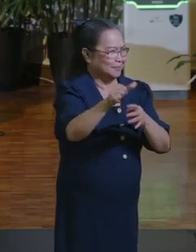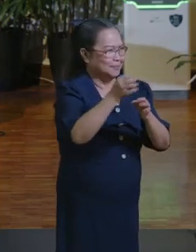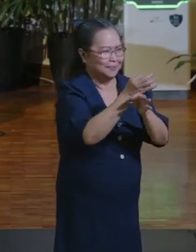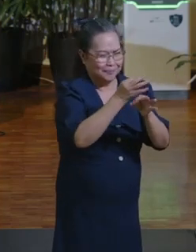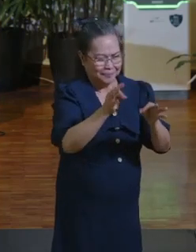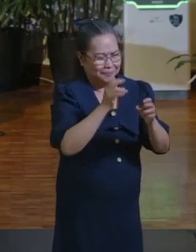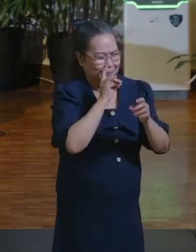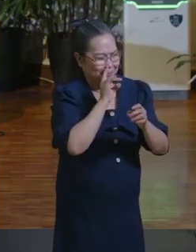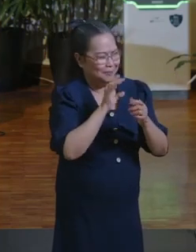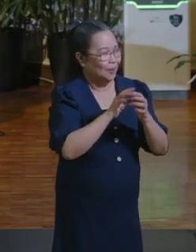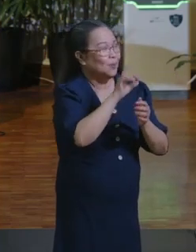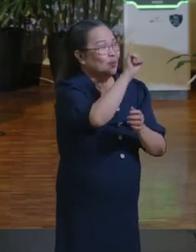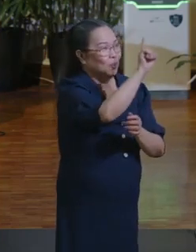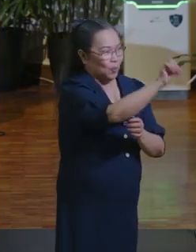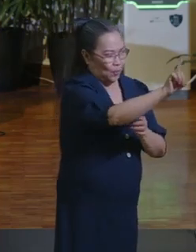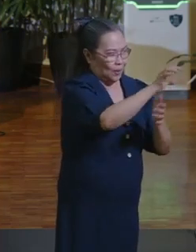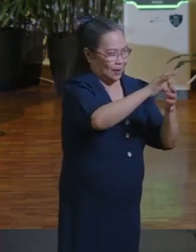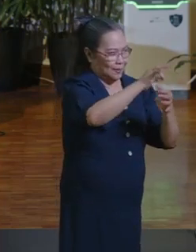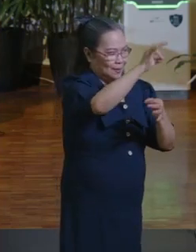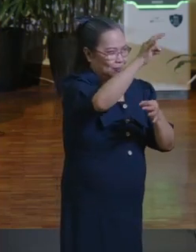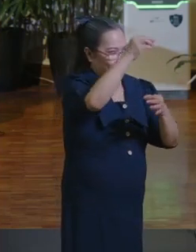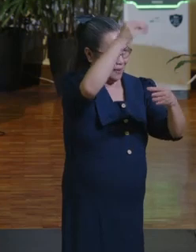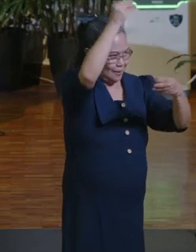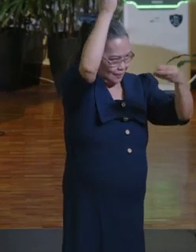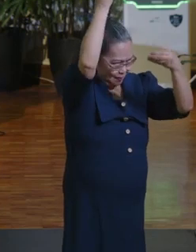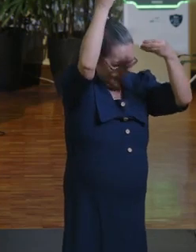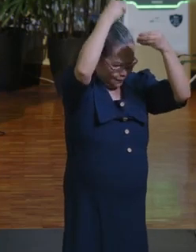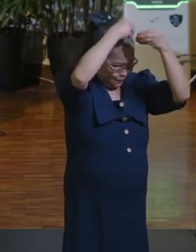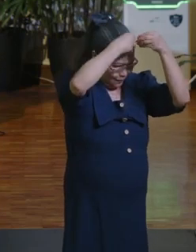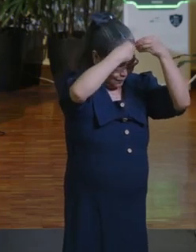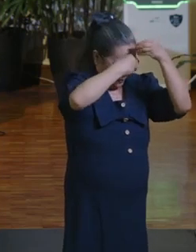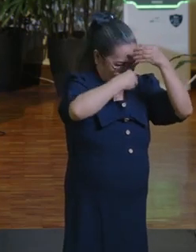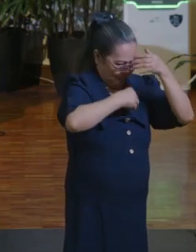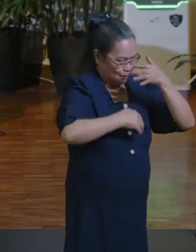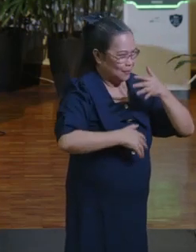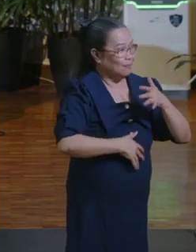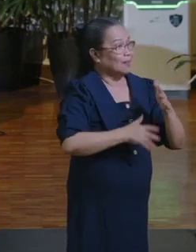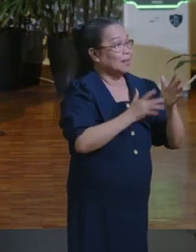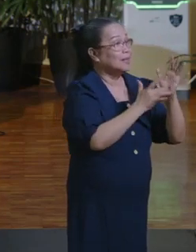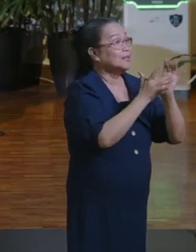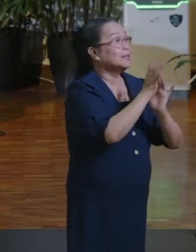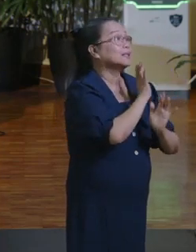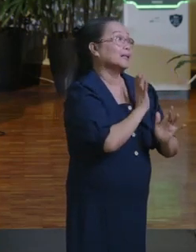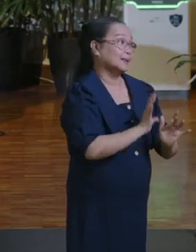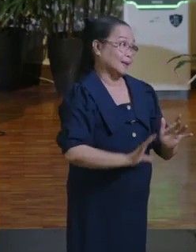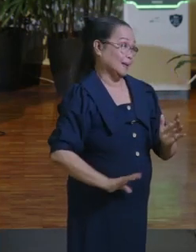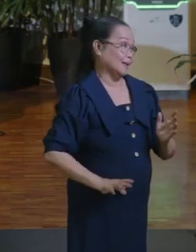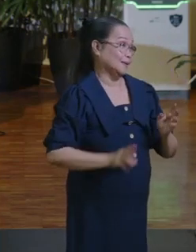ang nagpasok sa atin, kumbaga, sa katawan ni Kristo Jesus.